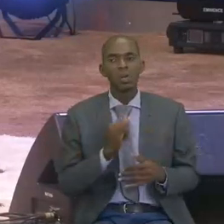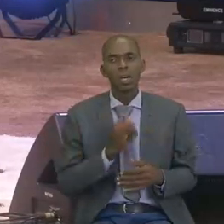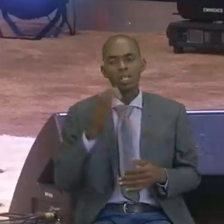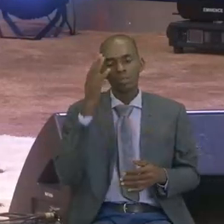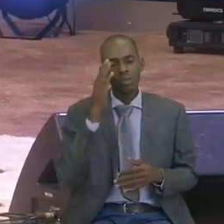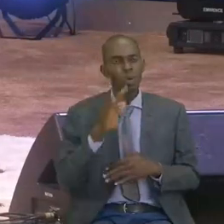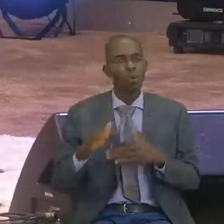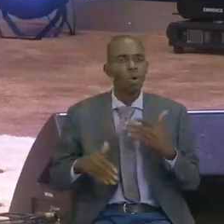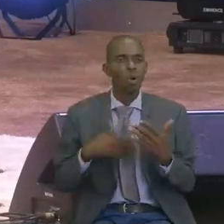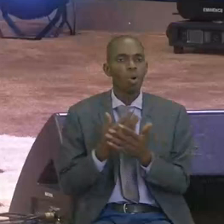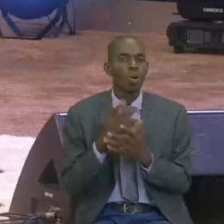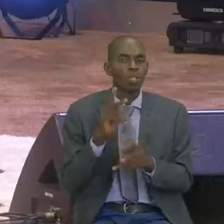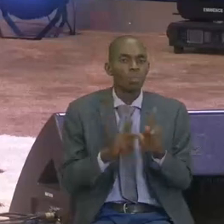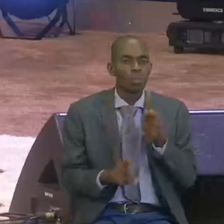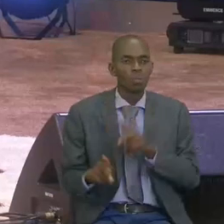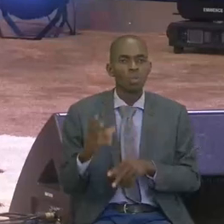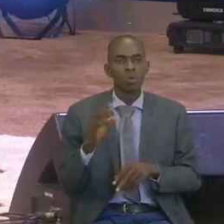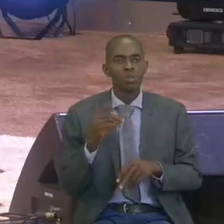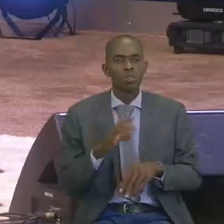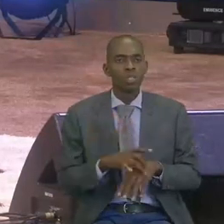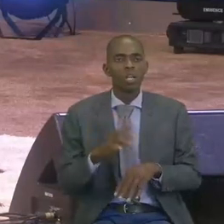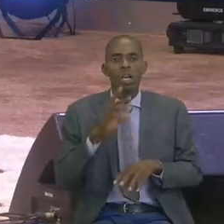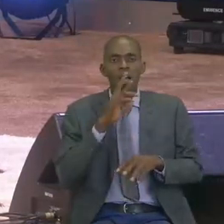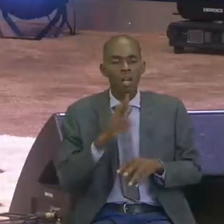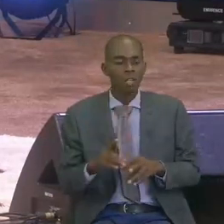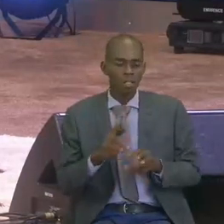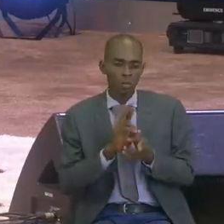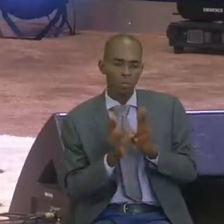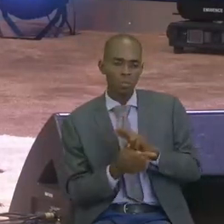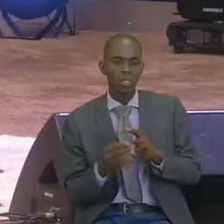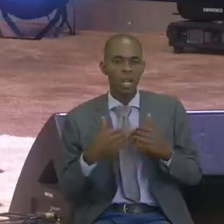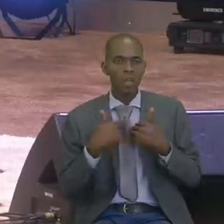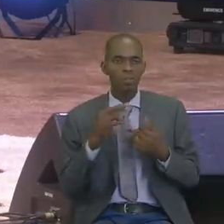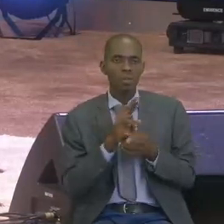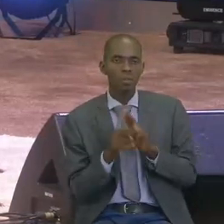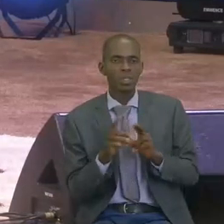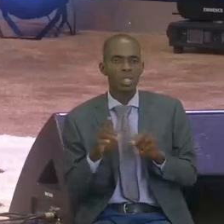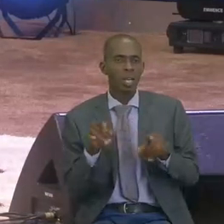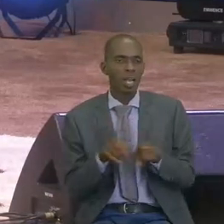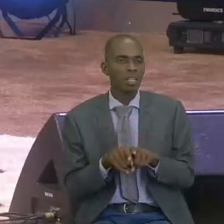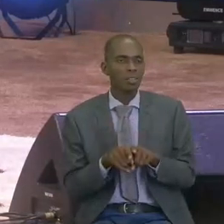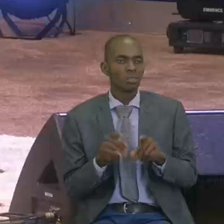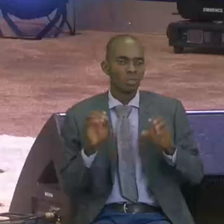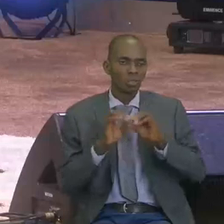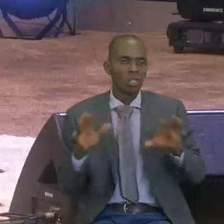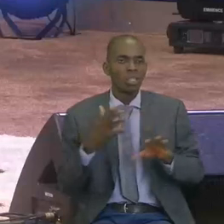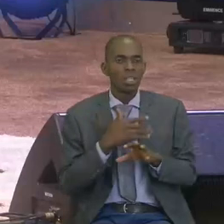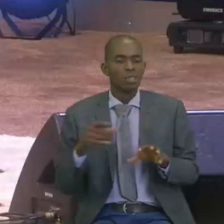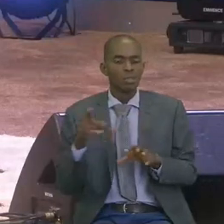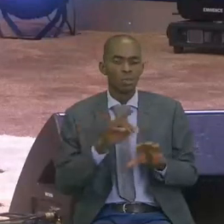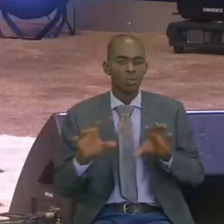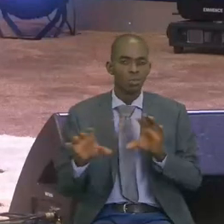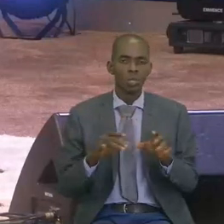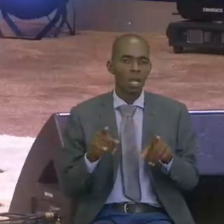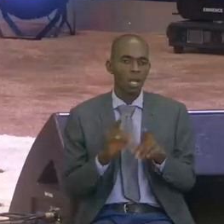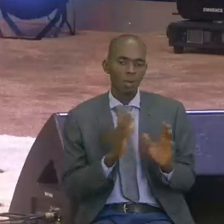habitants de la terre ne sont aux yeux de Dieu que rien. Il agit comme il lui plaît. Et